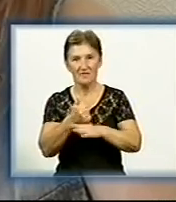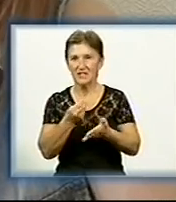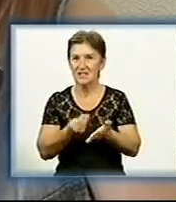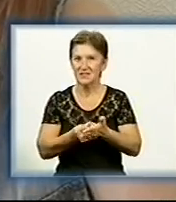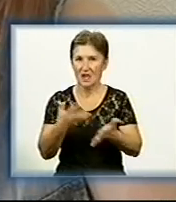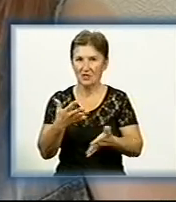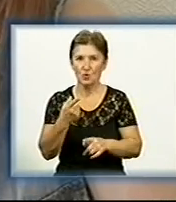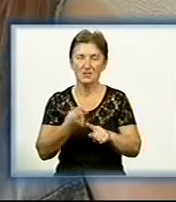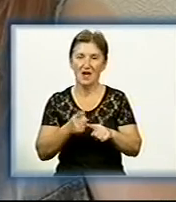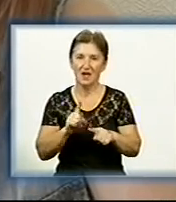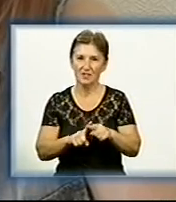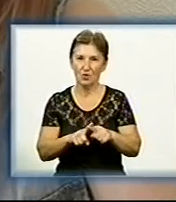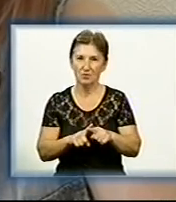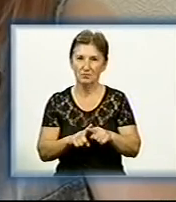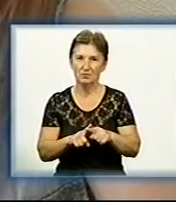ценность – это